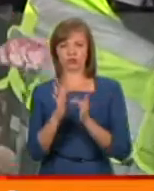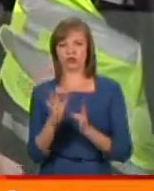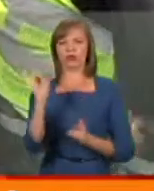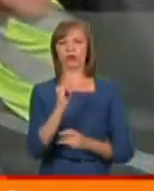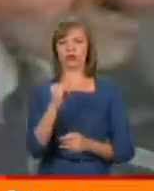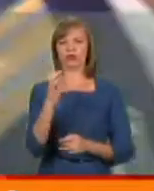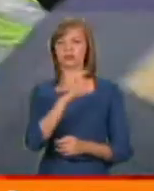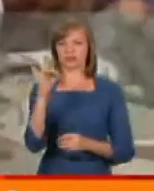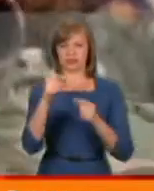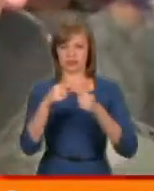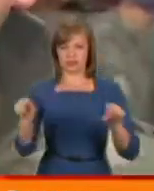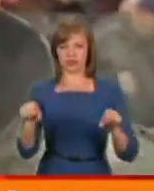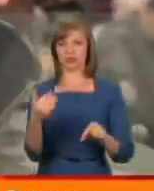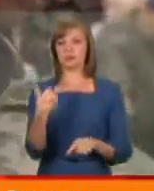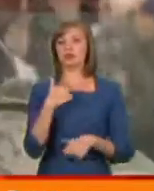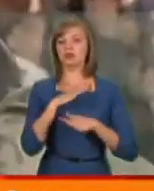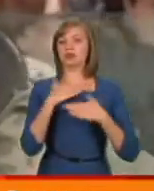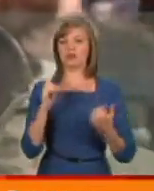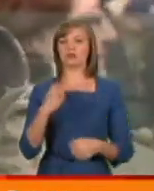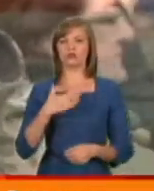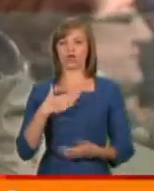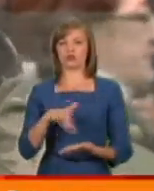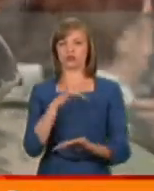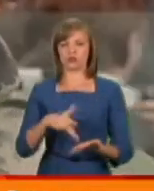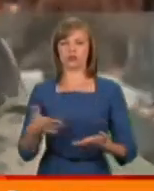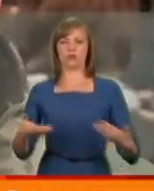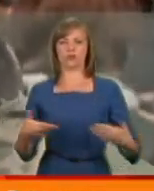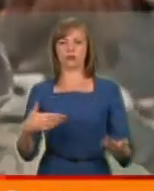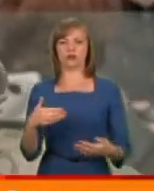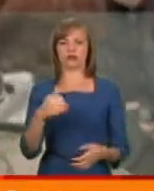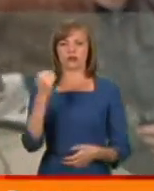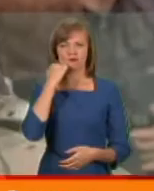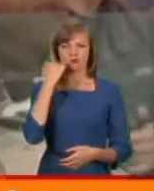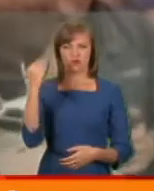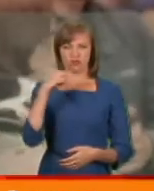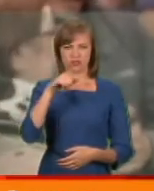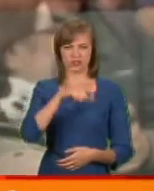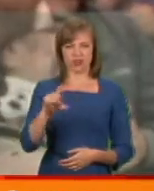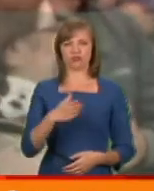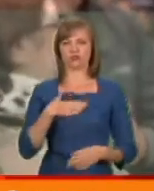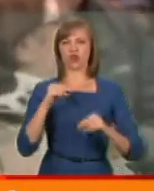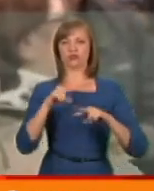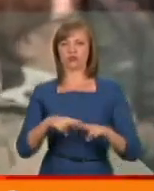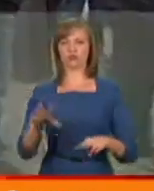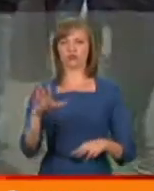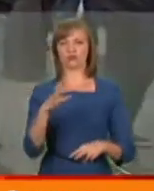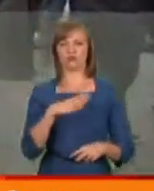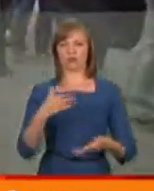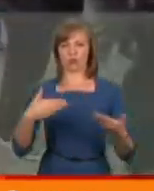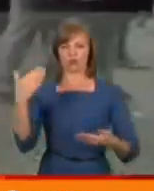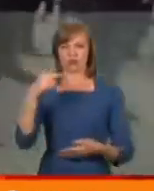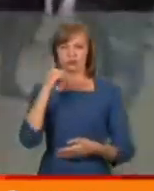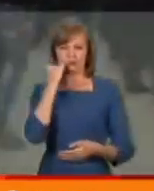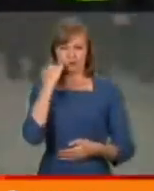та георгіївських стрічок. Ми не хочемо, щоб нашим містом ходили москалі, щоб нашою столицею ходила вата. Тож,